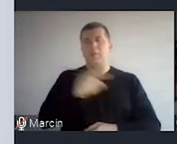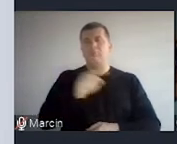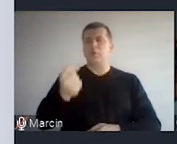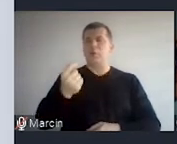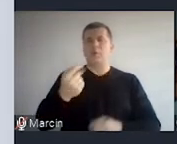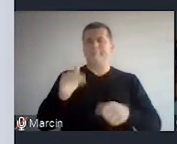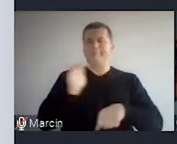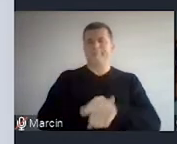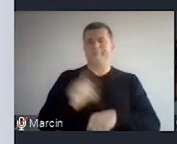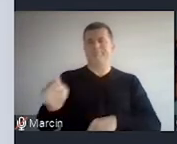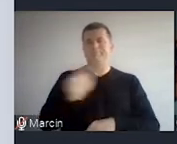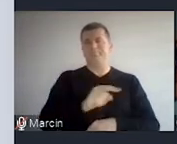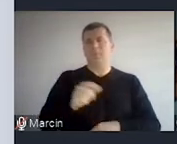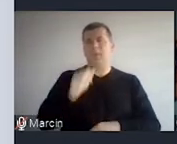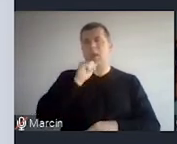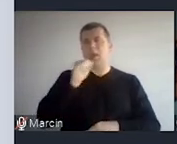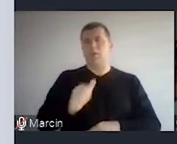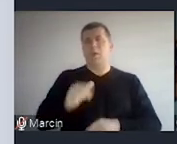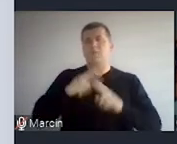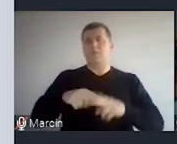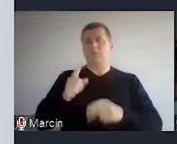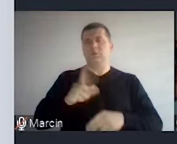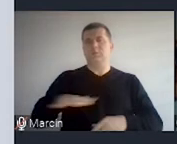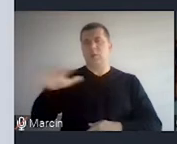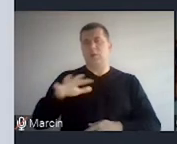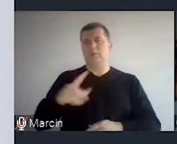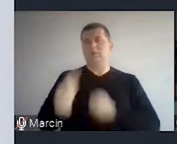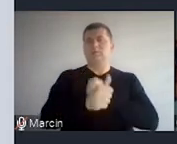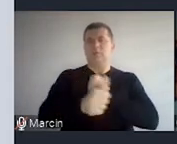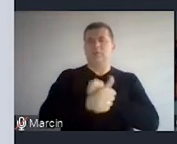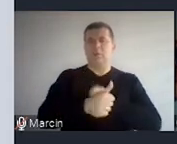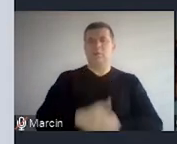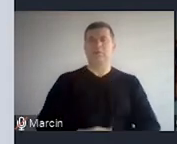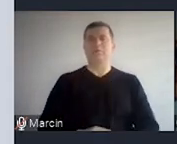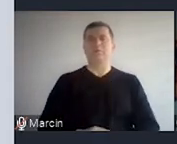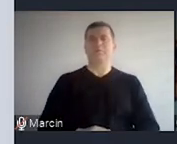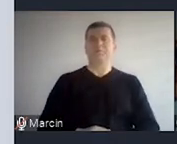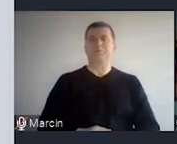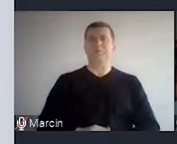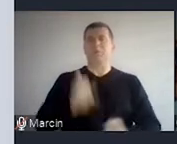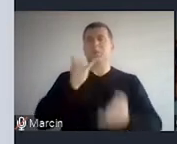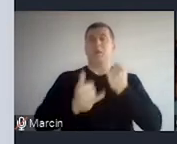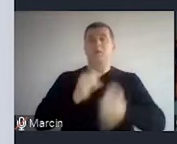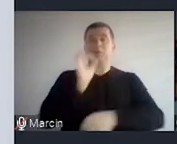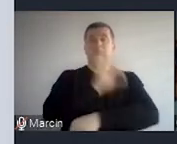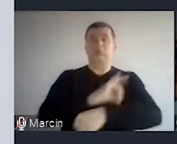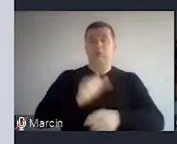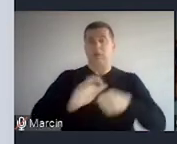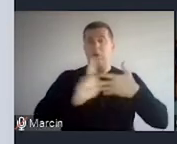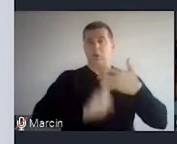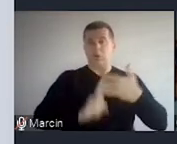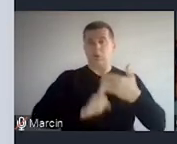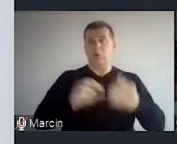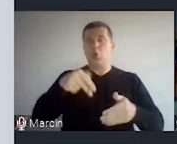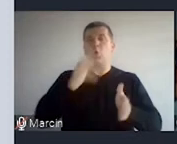w projektach Europejskiego Funduszu Społecznego. Z tego względu, że jeśli projekt jest rozliczany